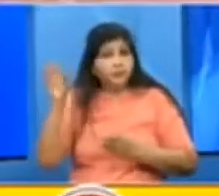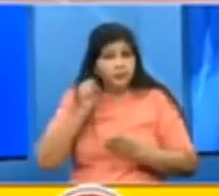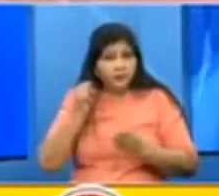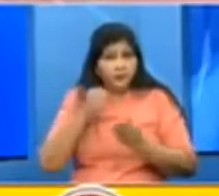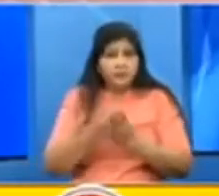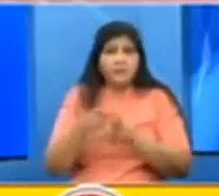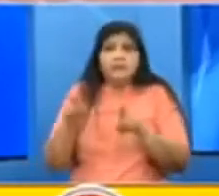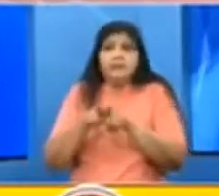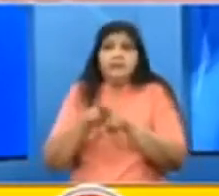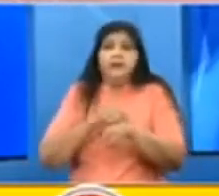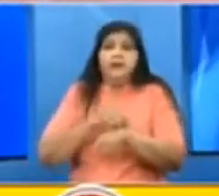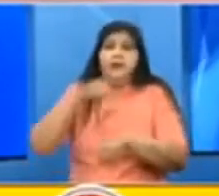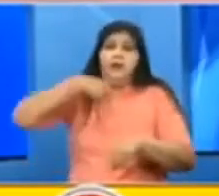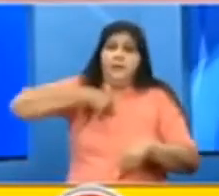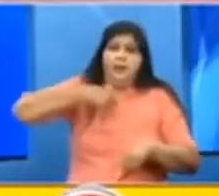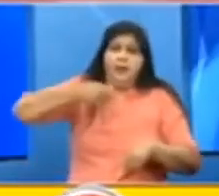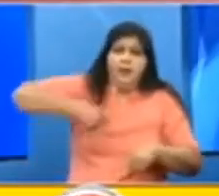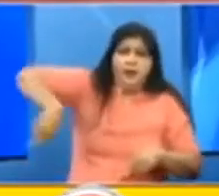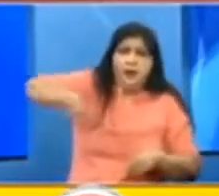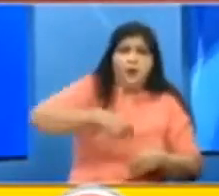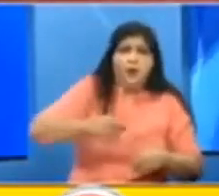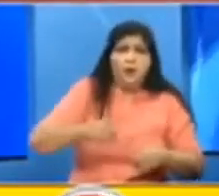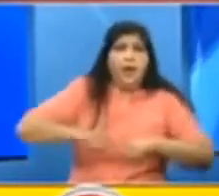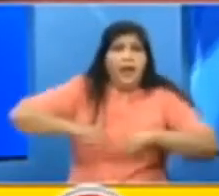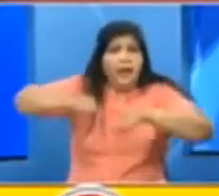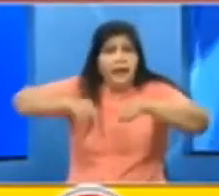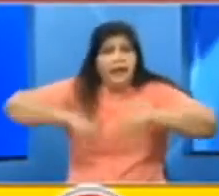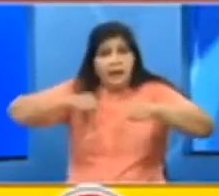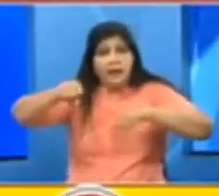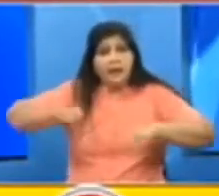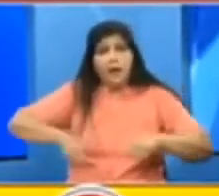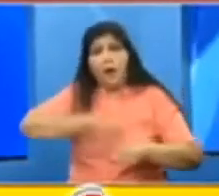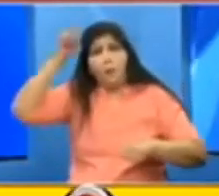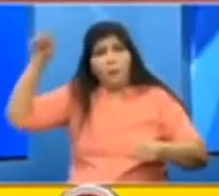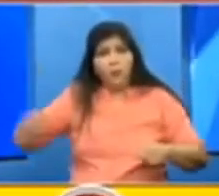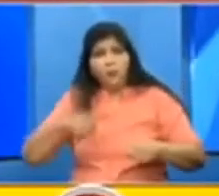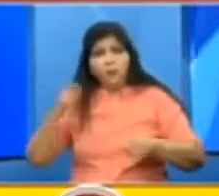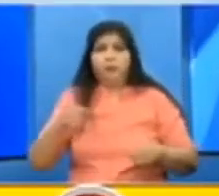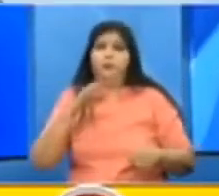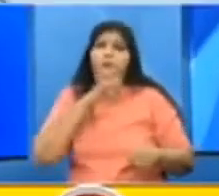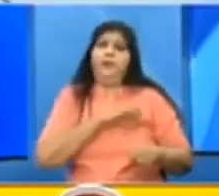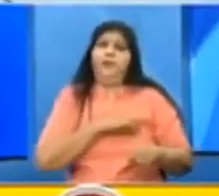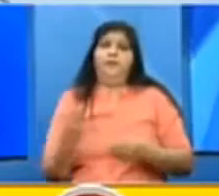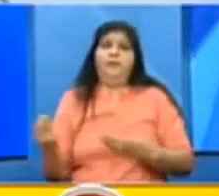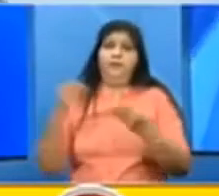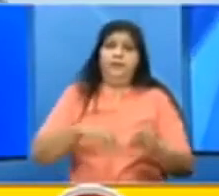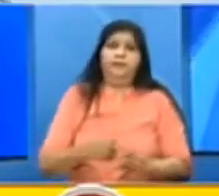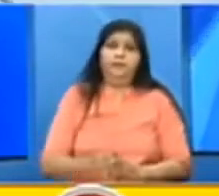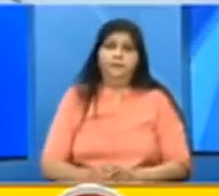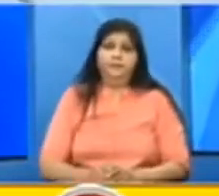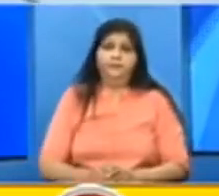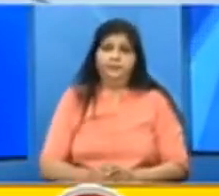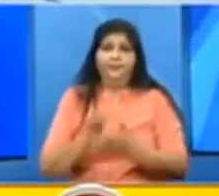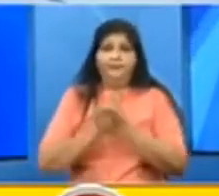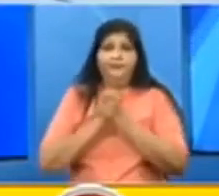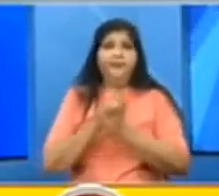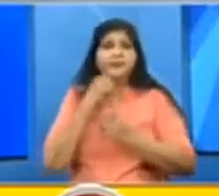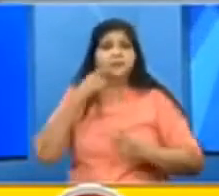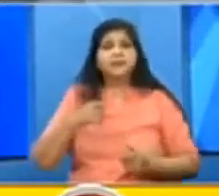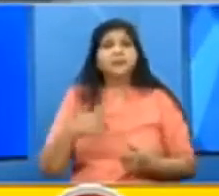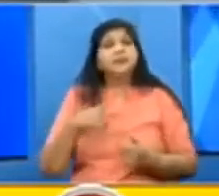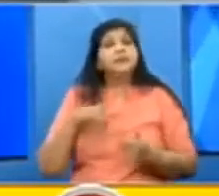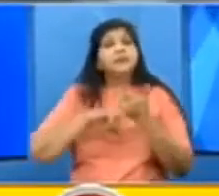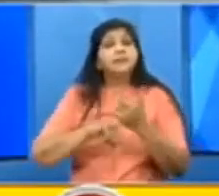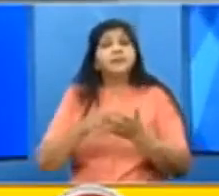ही हमारे लोकल कारीगरों और बुनकरों को लाभ होगा। साथियों, विशेषकर